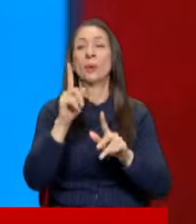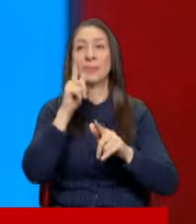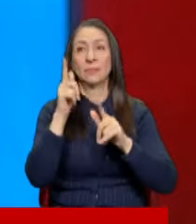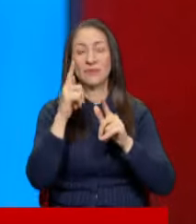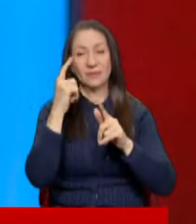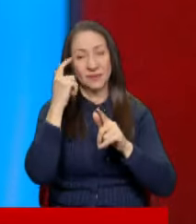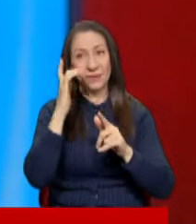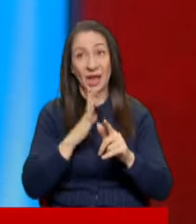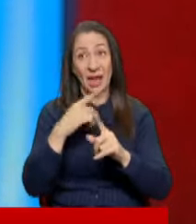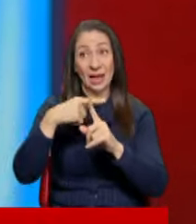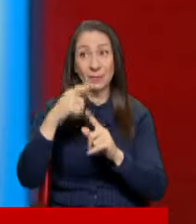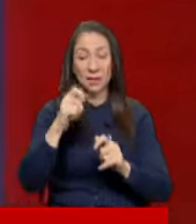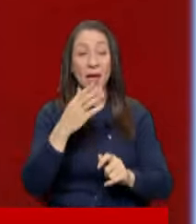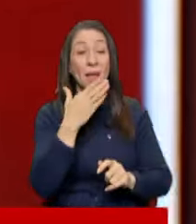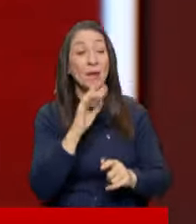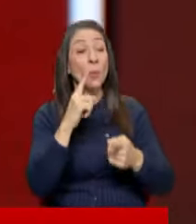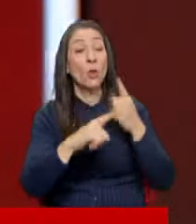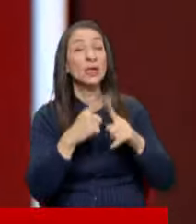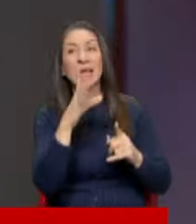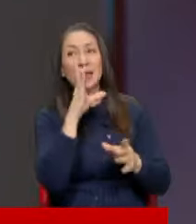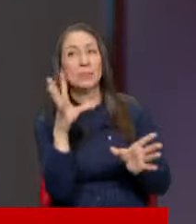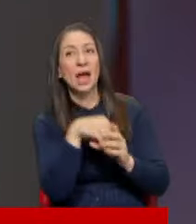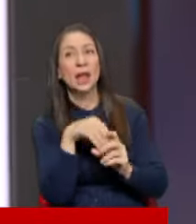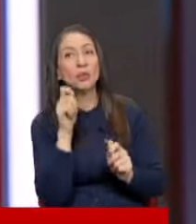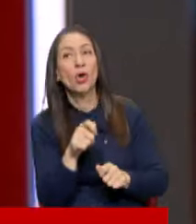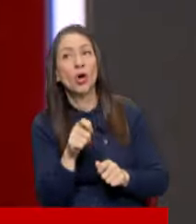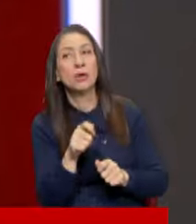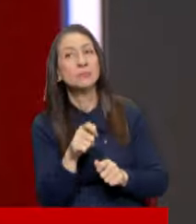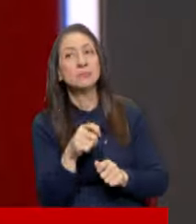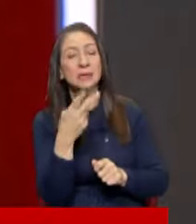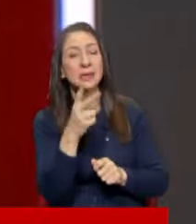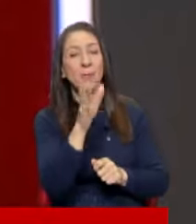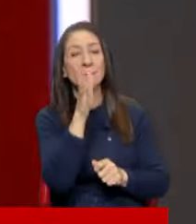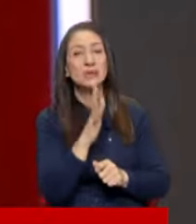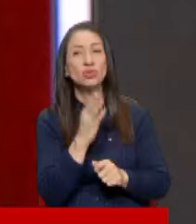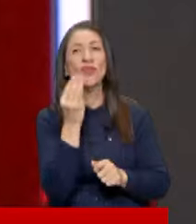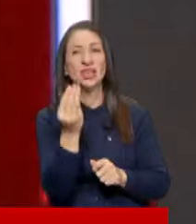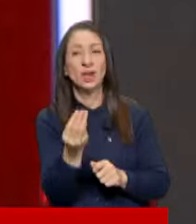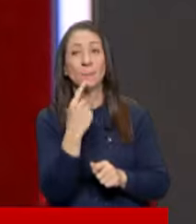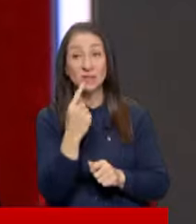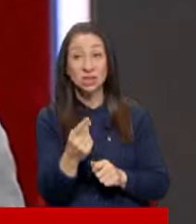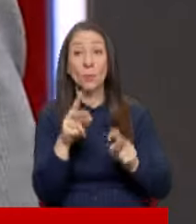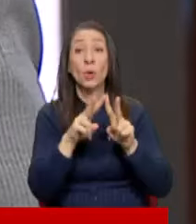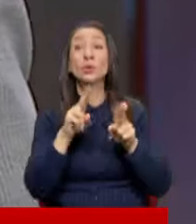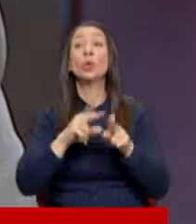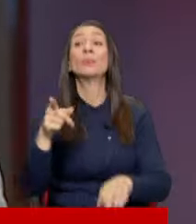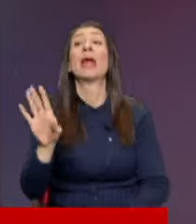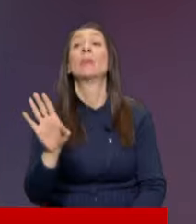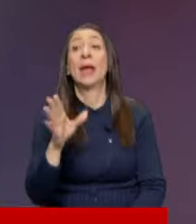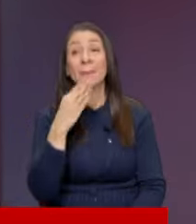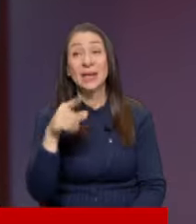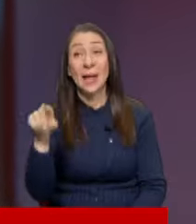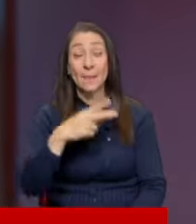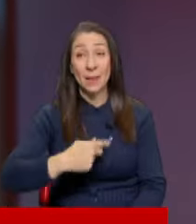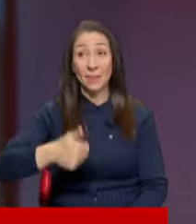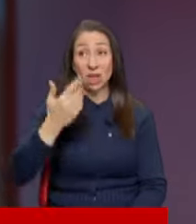görüntü de var on da eklemesini yap ekli siyasi kim alet ediyor 2.500 lira vereceğim diyen Murat kurum değil mi emekliye